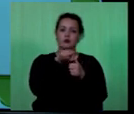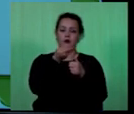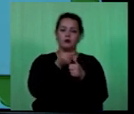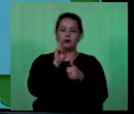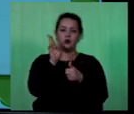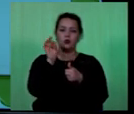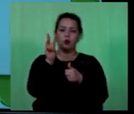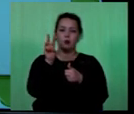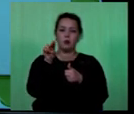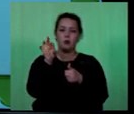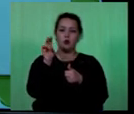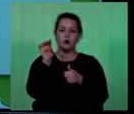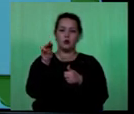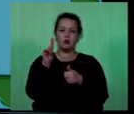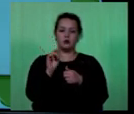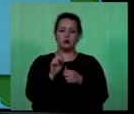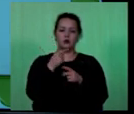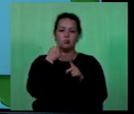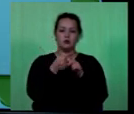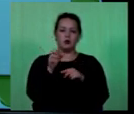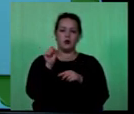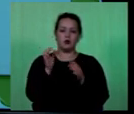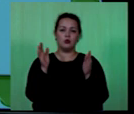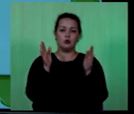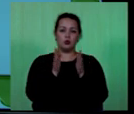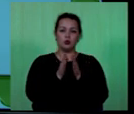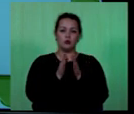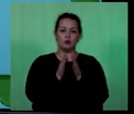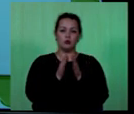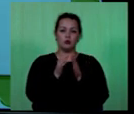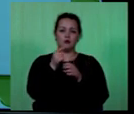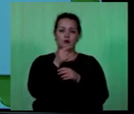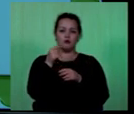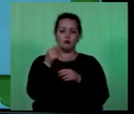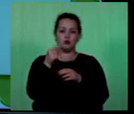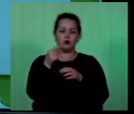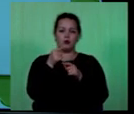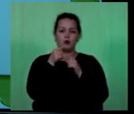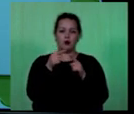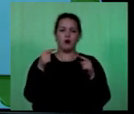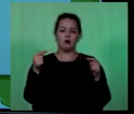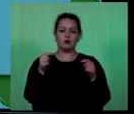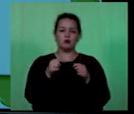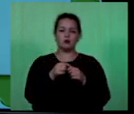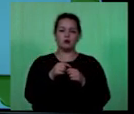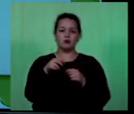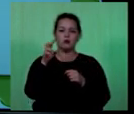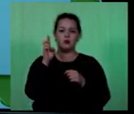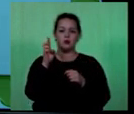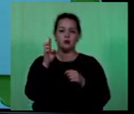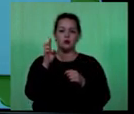компоненты сложения а уменьшаемое вычитаемая разность б